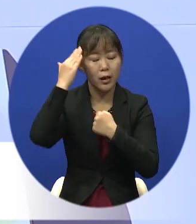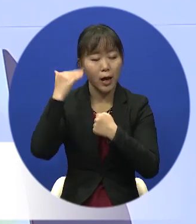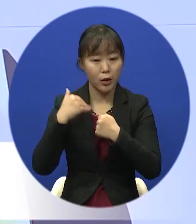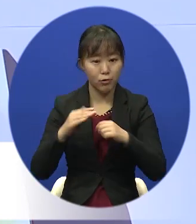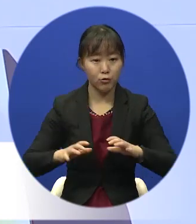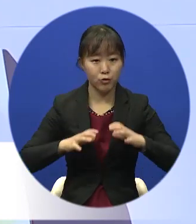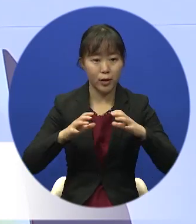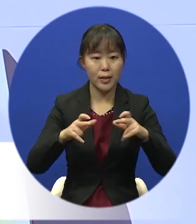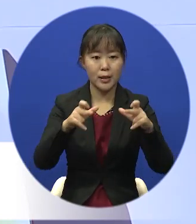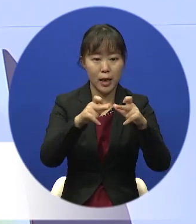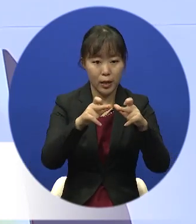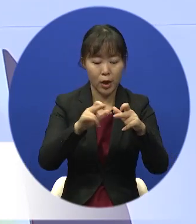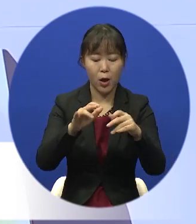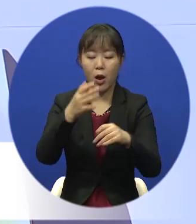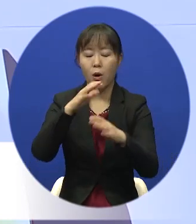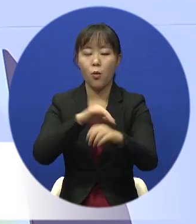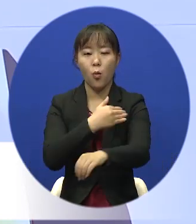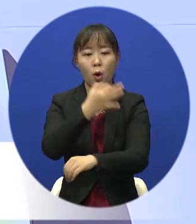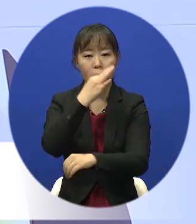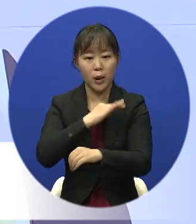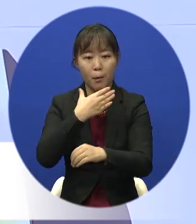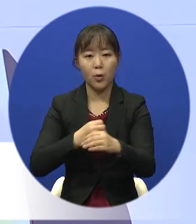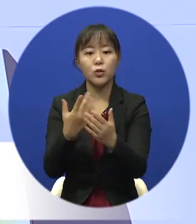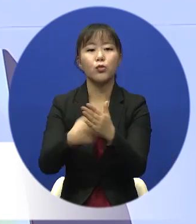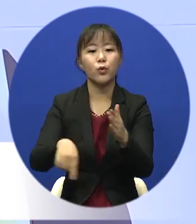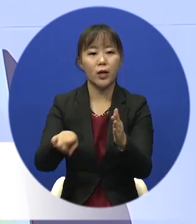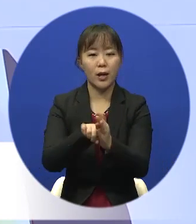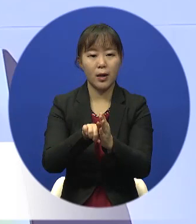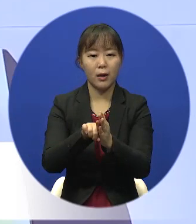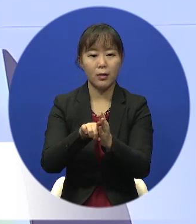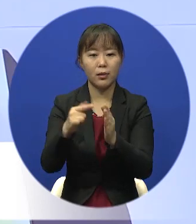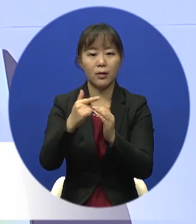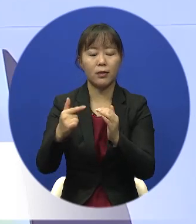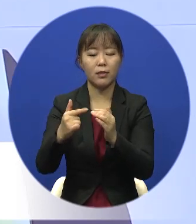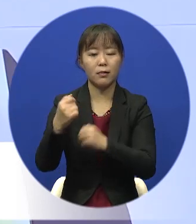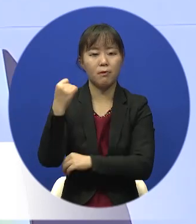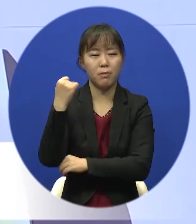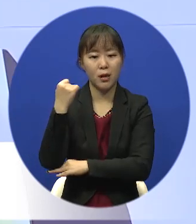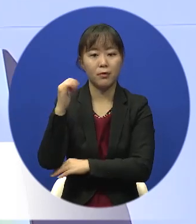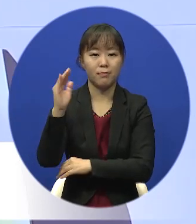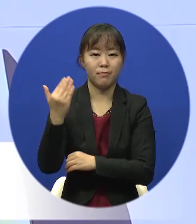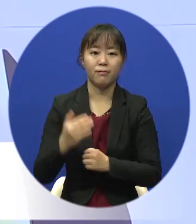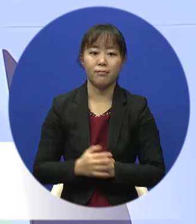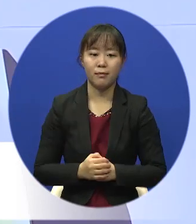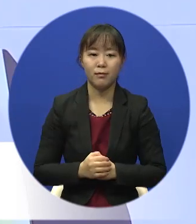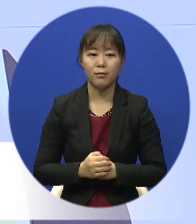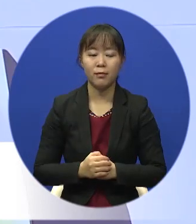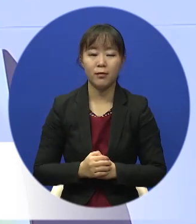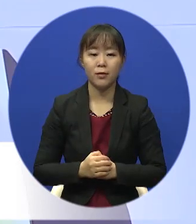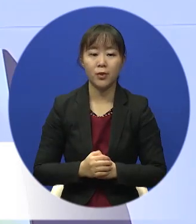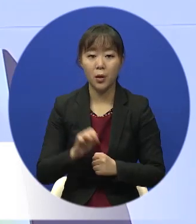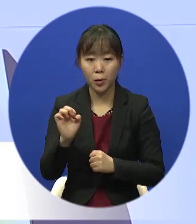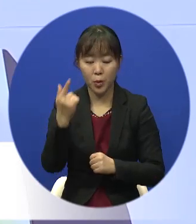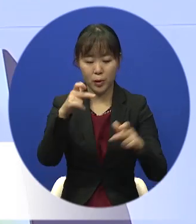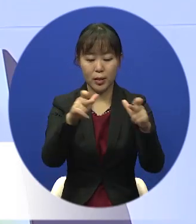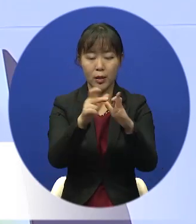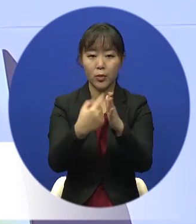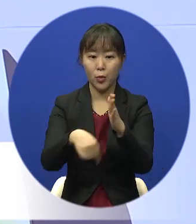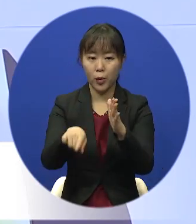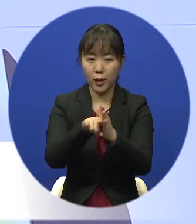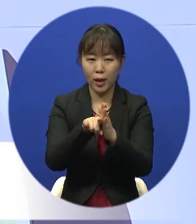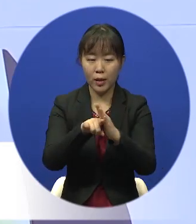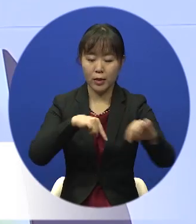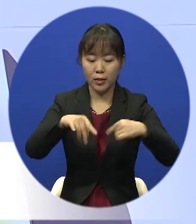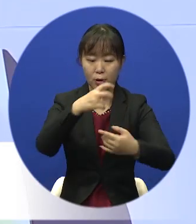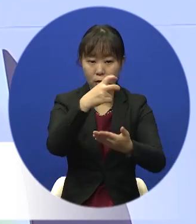장애인과 보니까 복지를 위한 커다란 버팀목이 되어 왔습니다. 그러기에 장애인을 위한